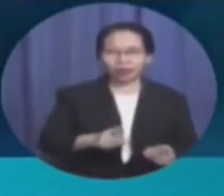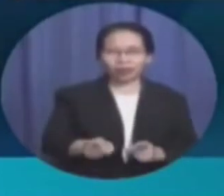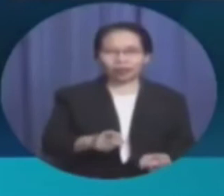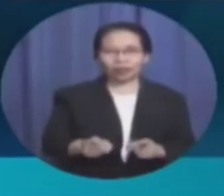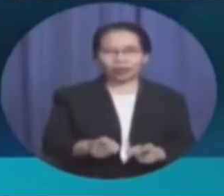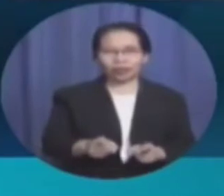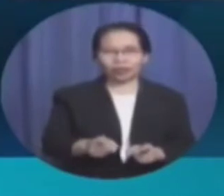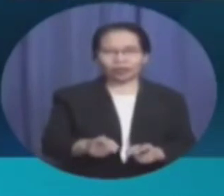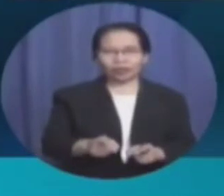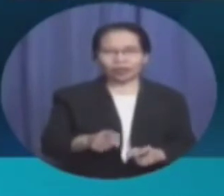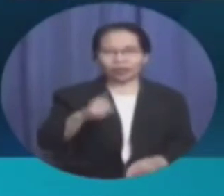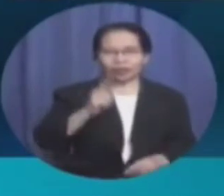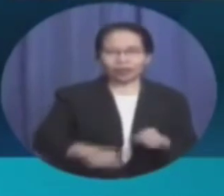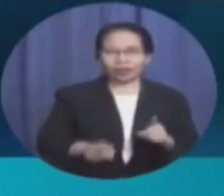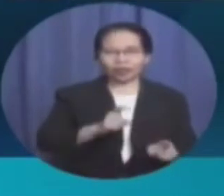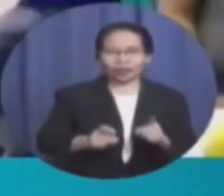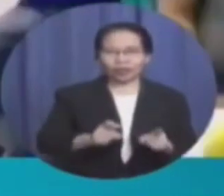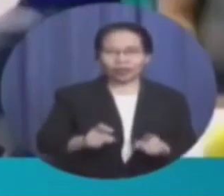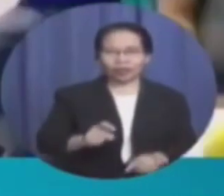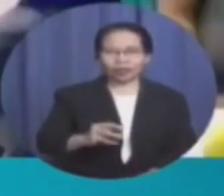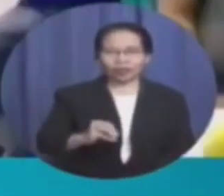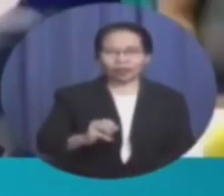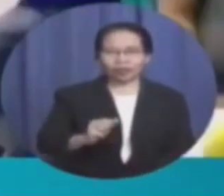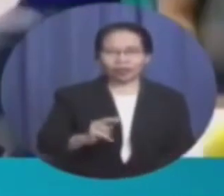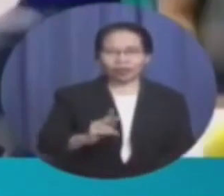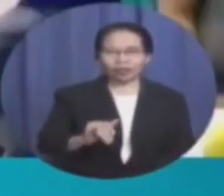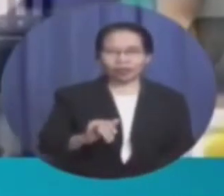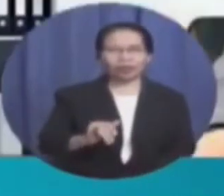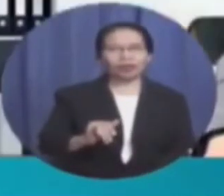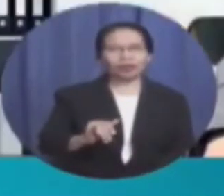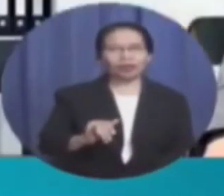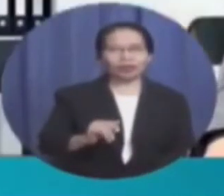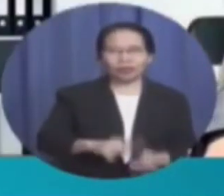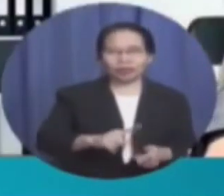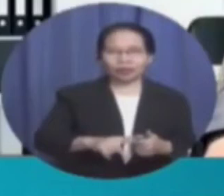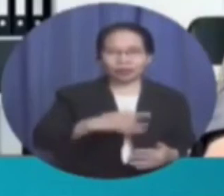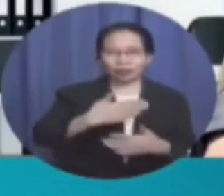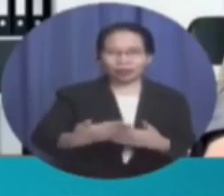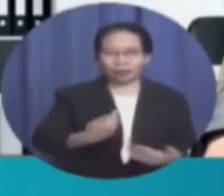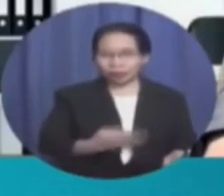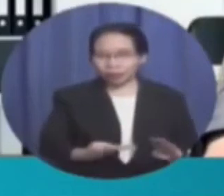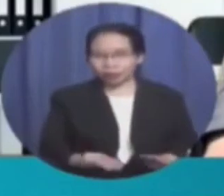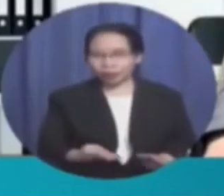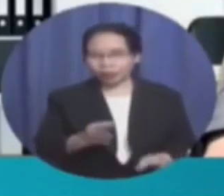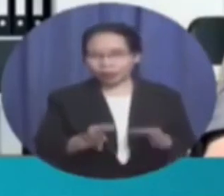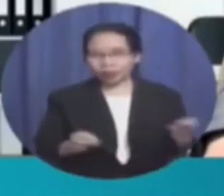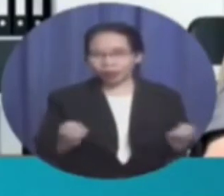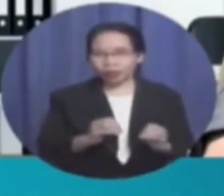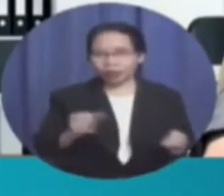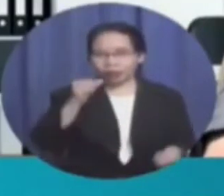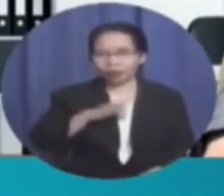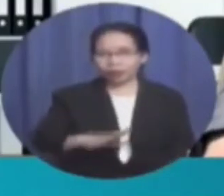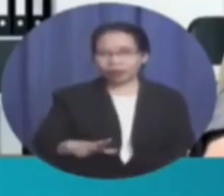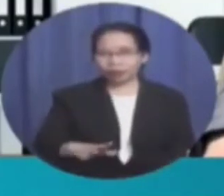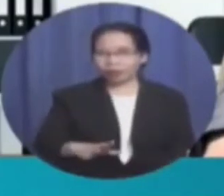eh. Hindi niya raw mapigilan si Manoy. Kaya saka na lang ikaw ako magpapabautismo pagka wala ng